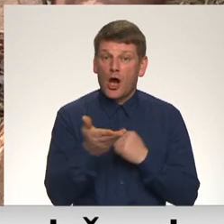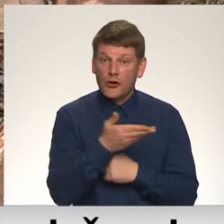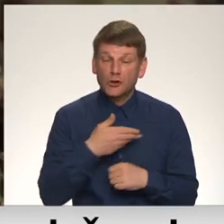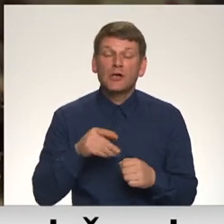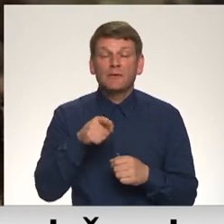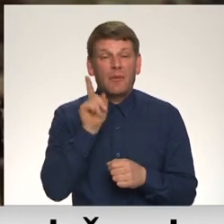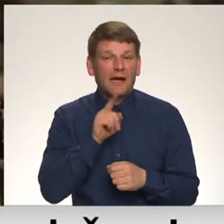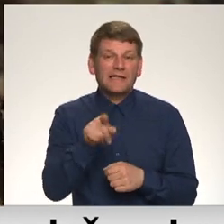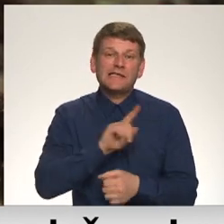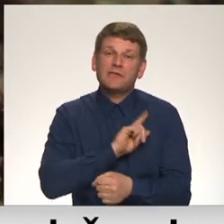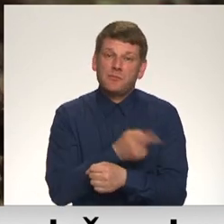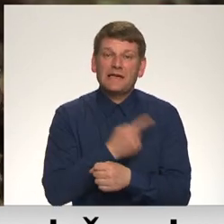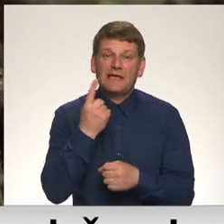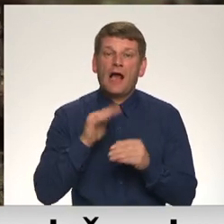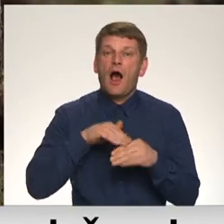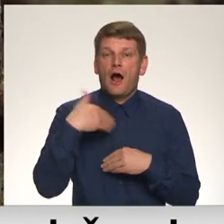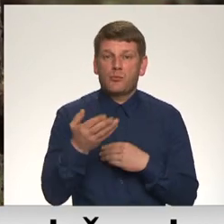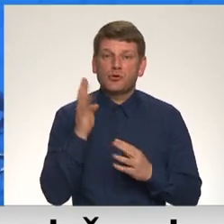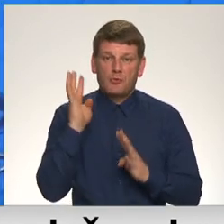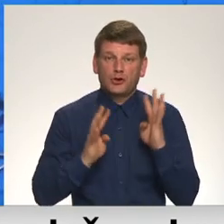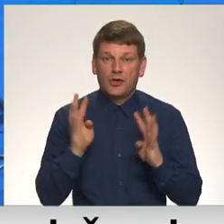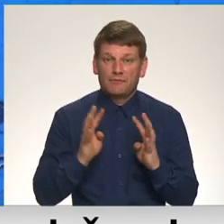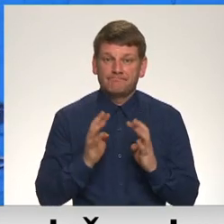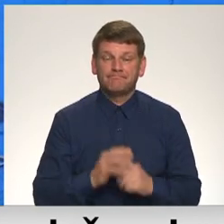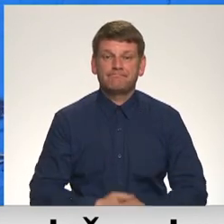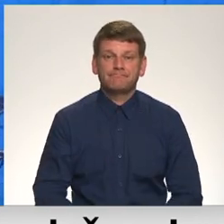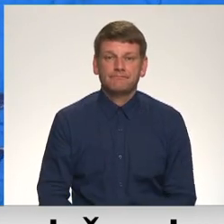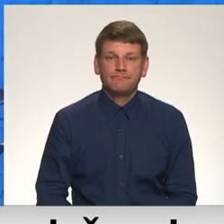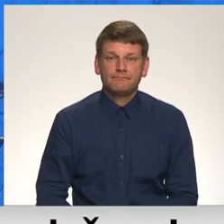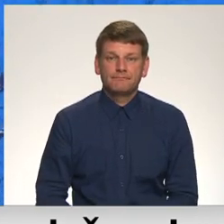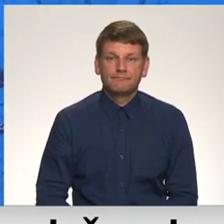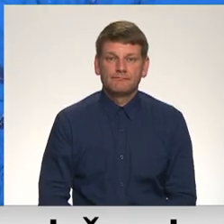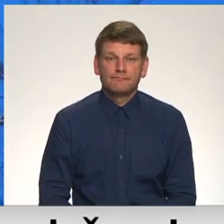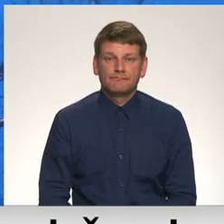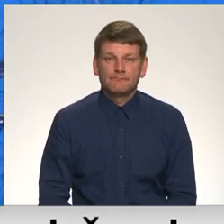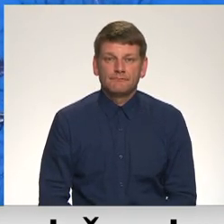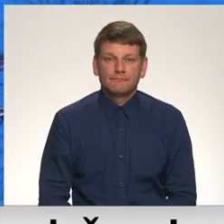pagaidām tas ir spēkā tikai ārpus mežiem. Ines Ķester, Jānis Goldbergs, TV Kurzeme.